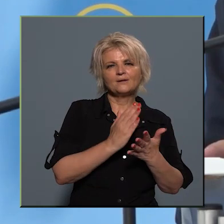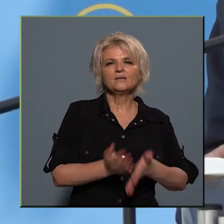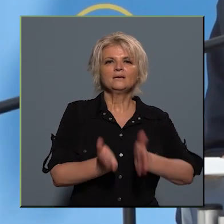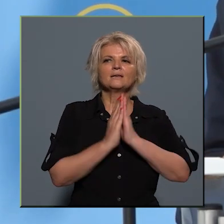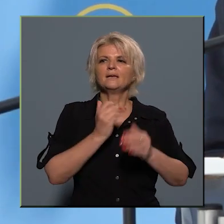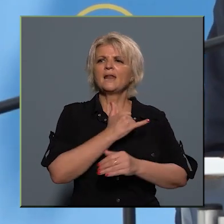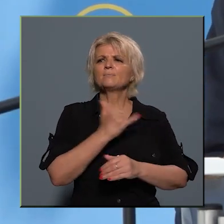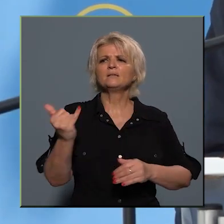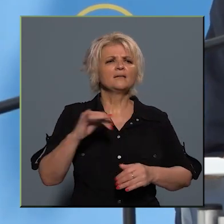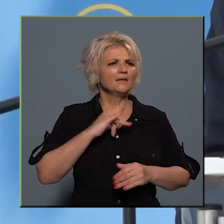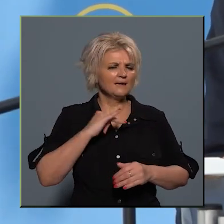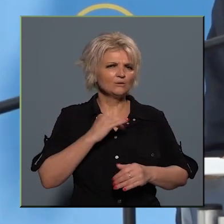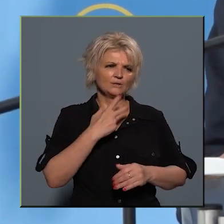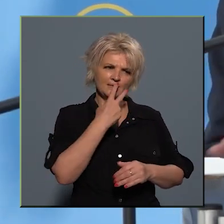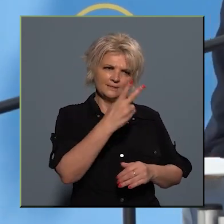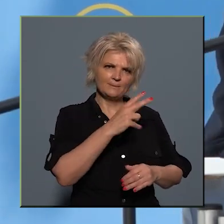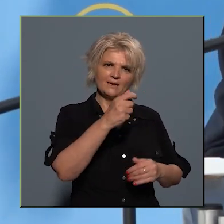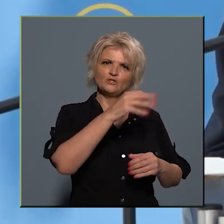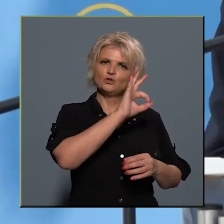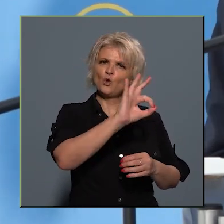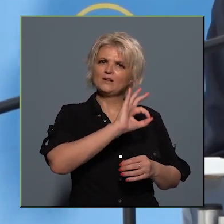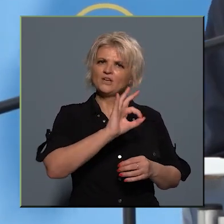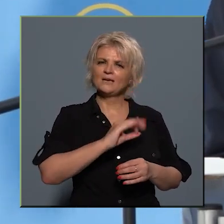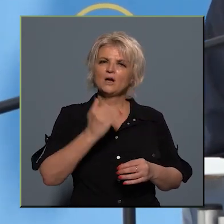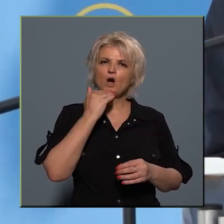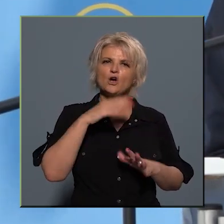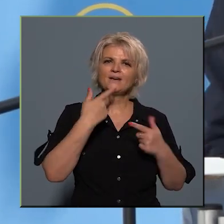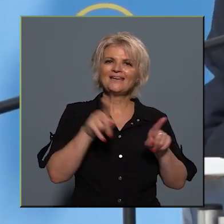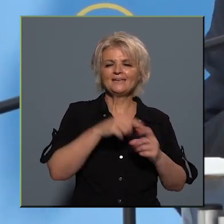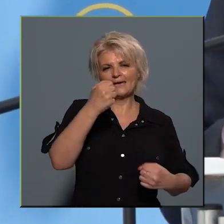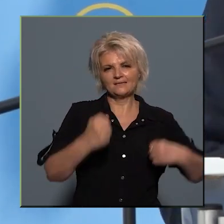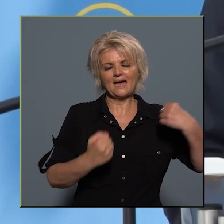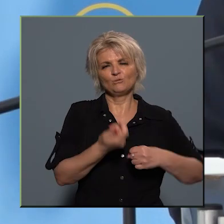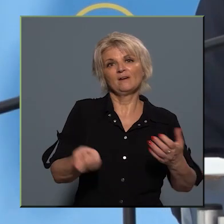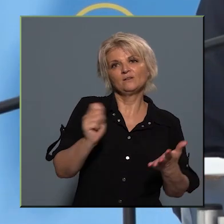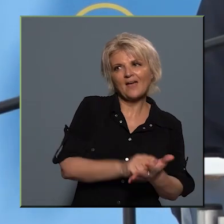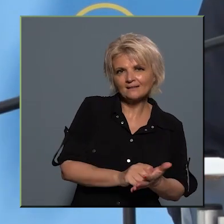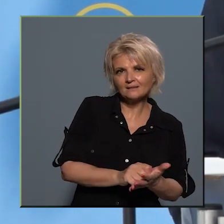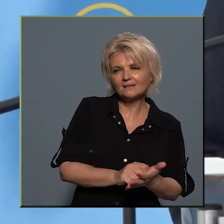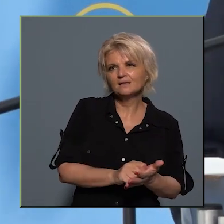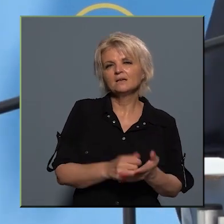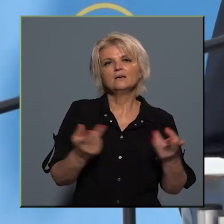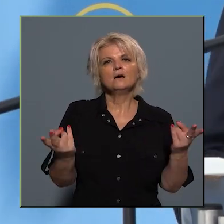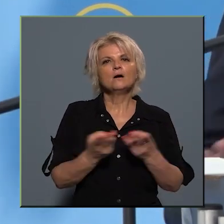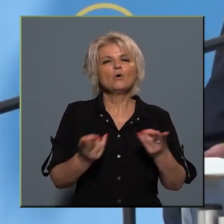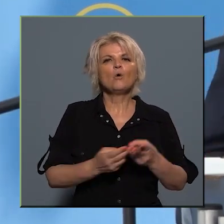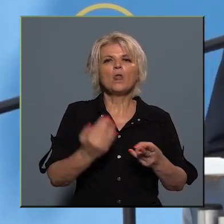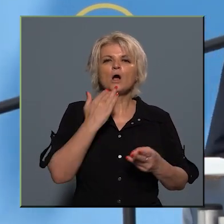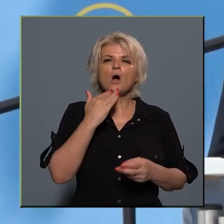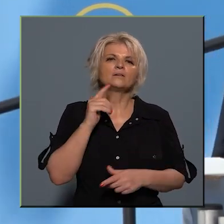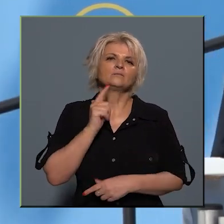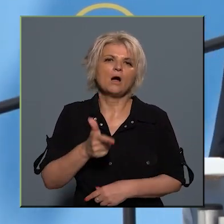hogy nézze meg és töltse ki, hogy akar-e ilyen járművet venni, milyen helyen akar esetleg tankolni,